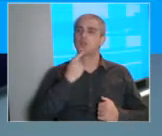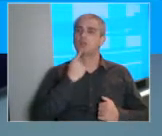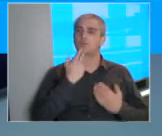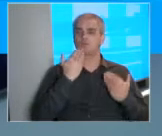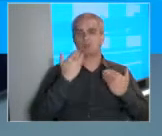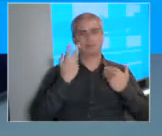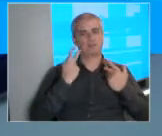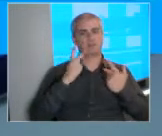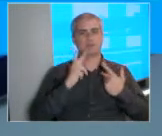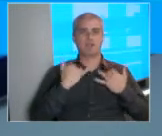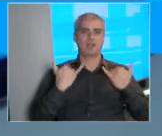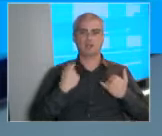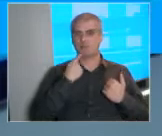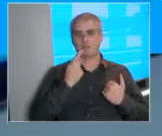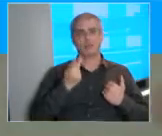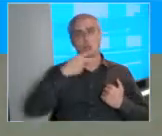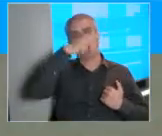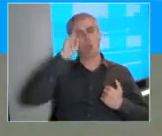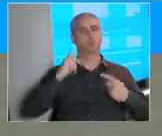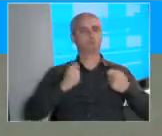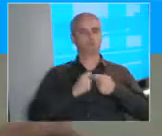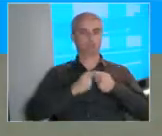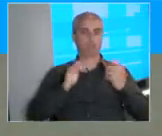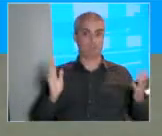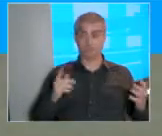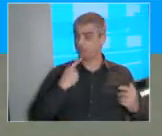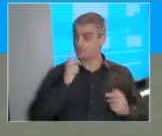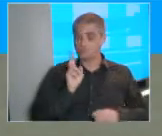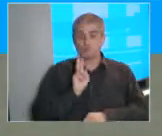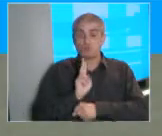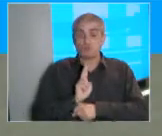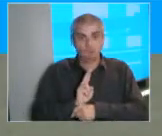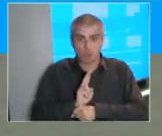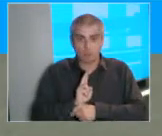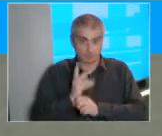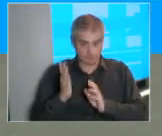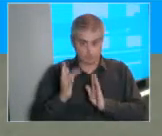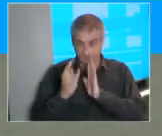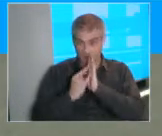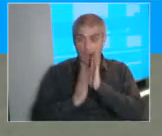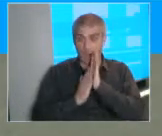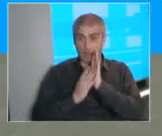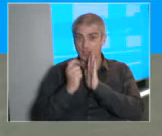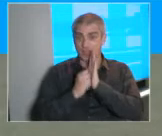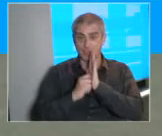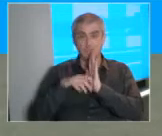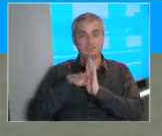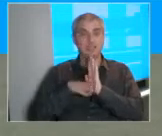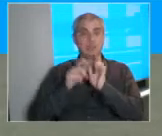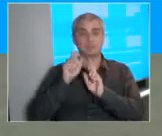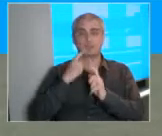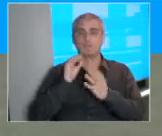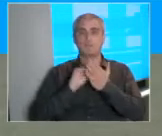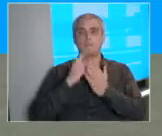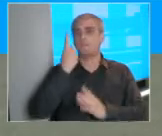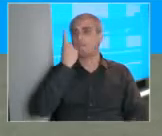יותר מודרני ויותר עכשווי... הורות. לדבר על הורות משותפת. אגב, המילה משמורת בחוק, בתקנות סדר דין האזרחי, מופיע רק